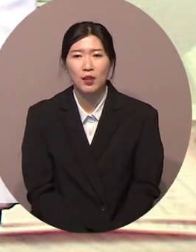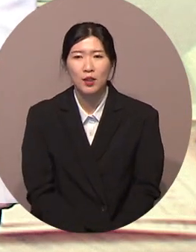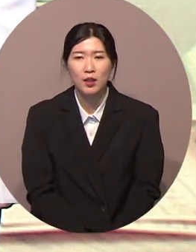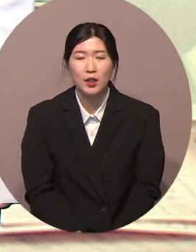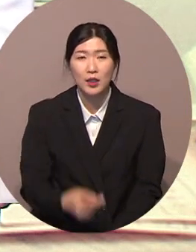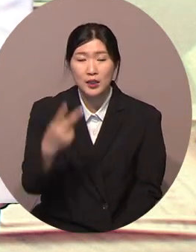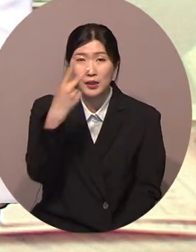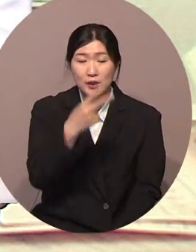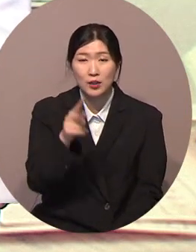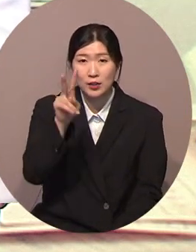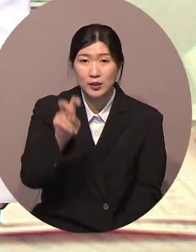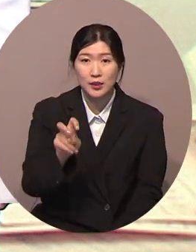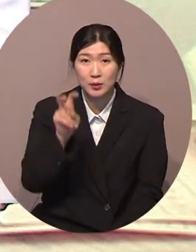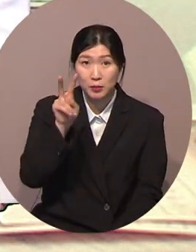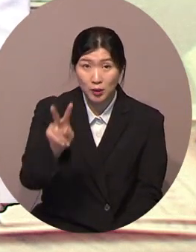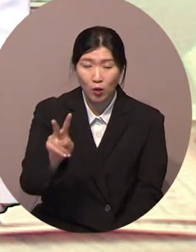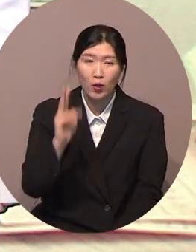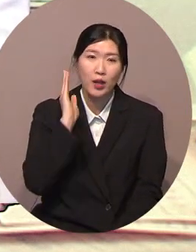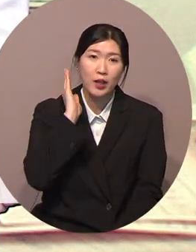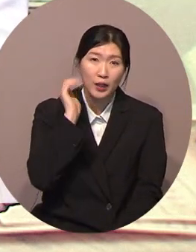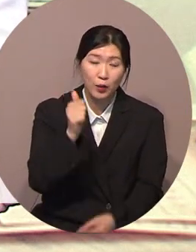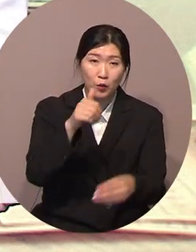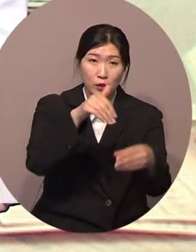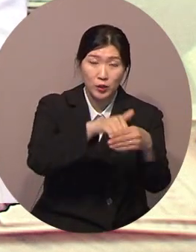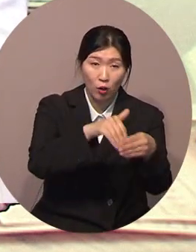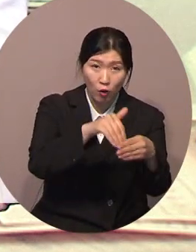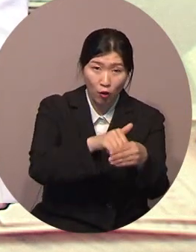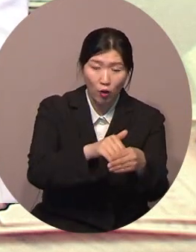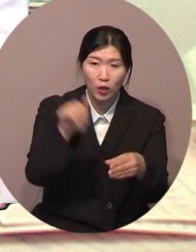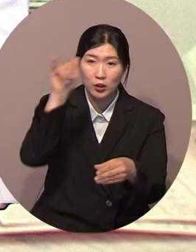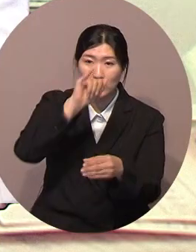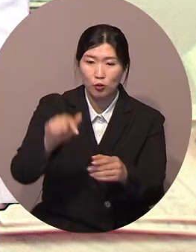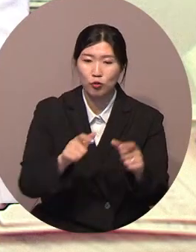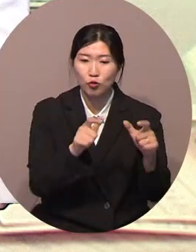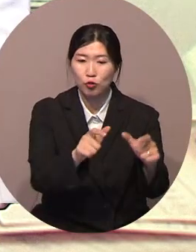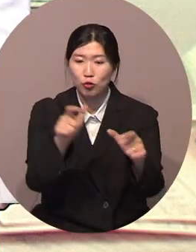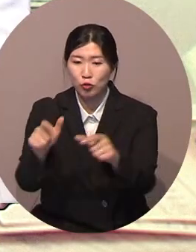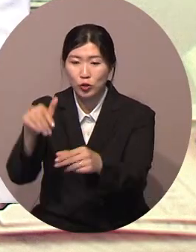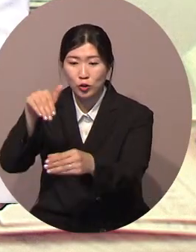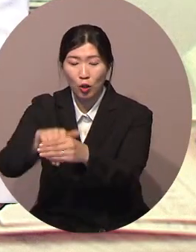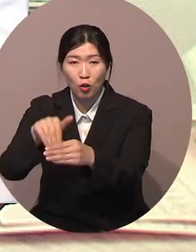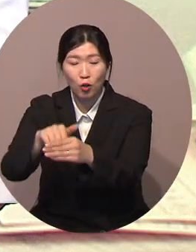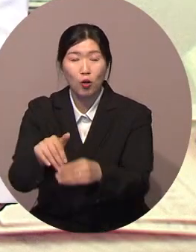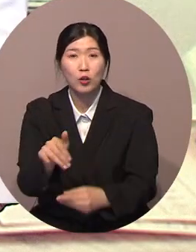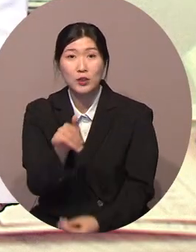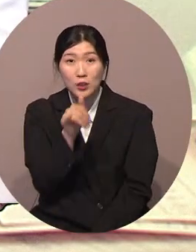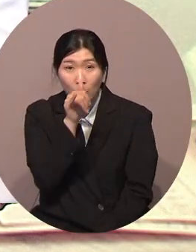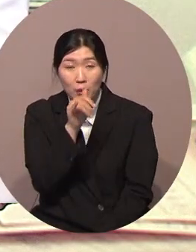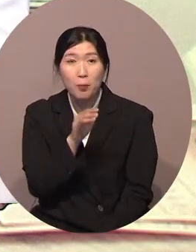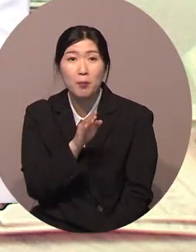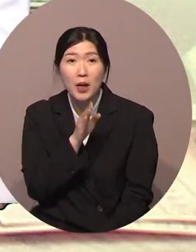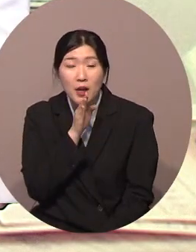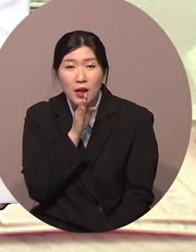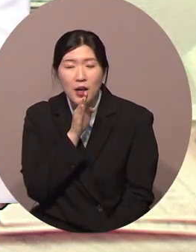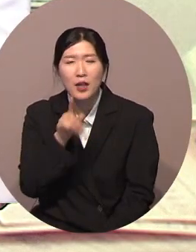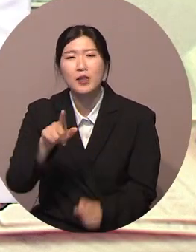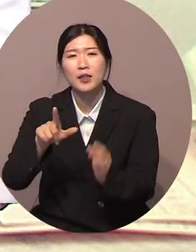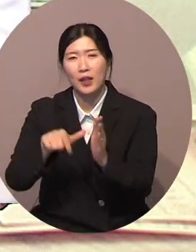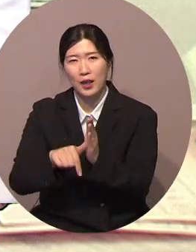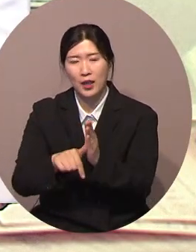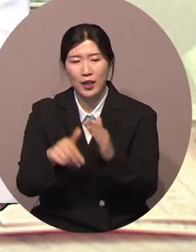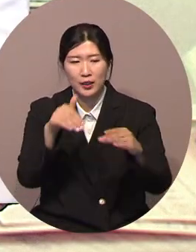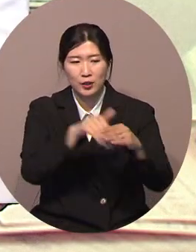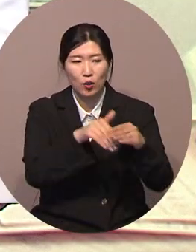지난 2022년에는 대통령 선거에 지방선거까지 굵직한 선거가 연속으로 있었죠. 당시 선거 사무원으로